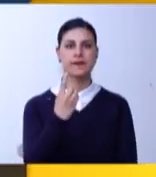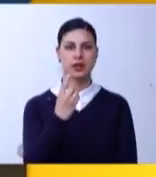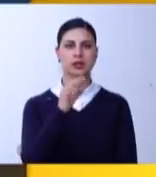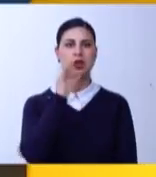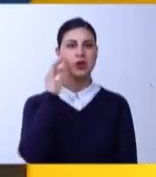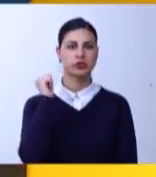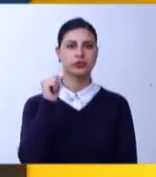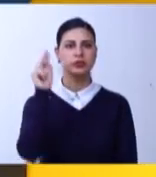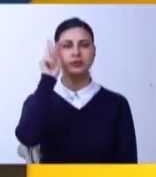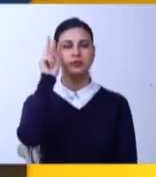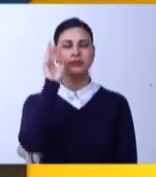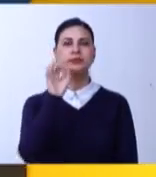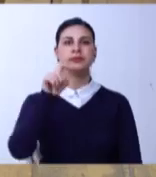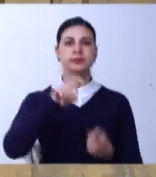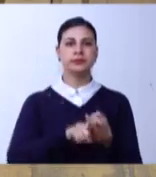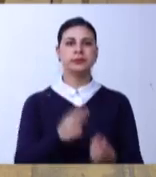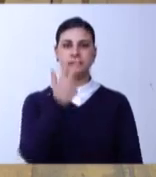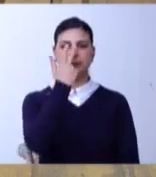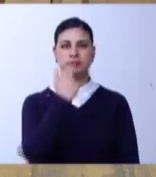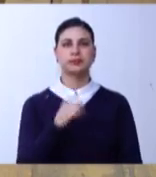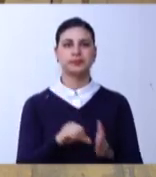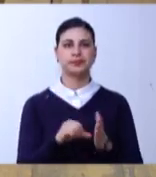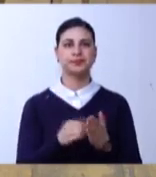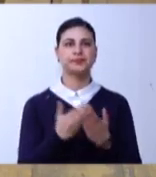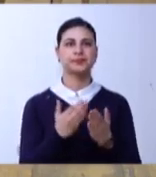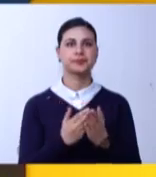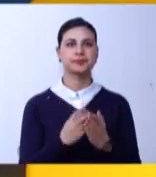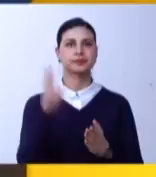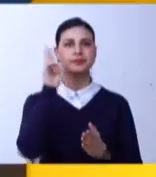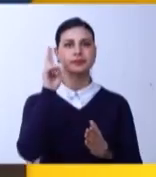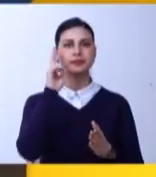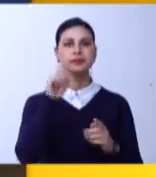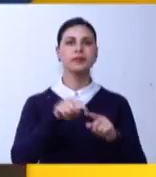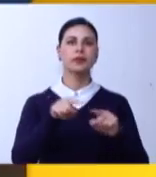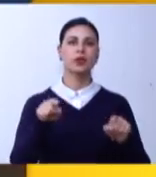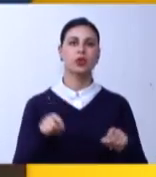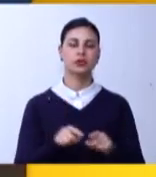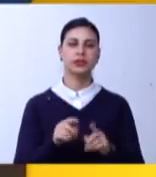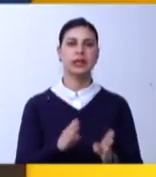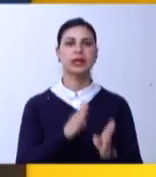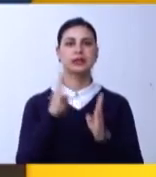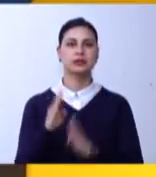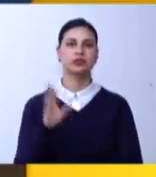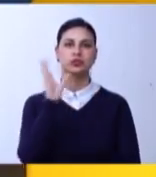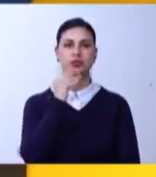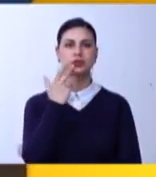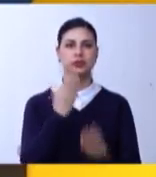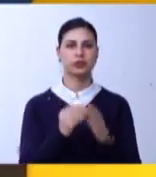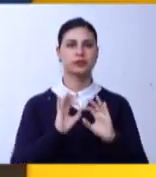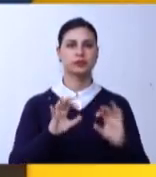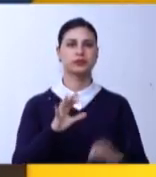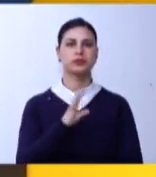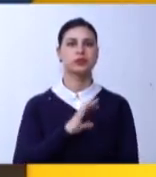რომელიც ტუალეტთან შეჩვევაში გვეხმარება, განსაკუთრებით ქოთნიდან გადასვლაში, როდესაც ჩვენ ამაზე